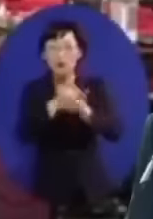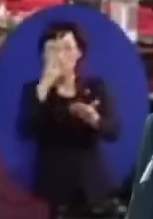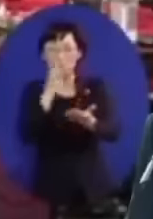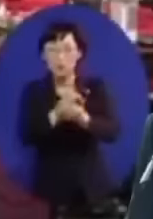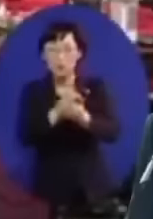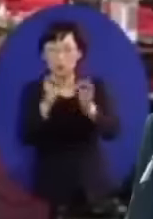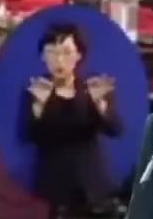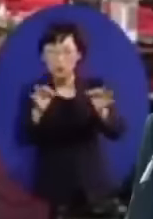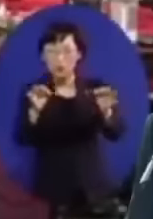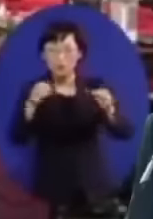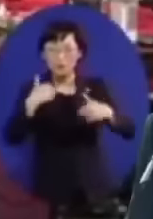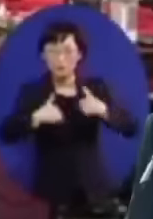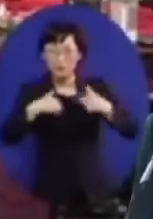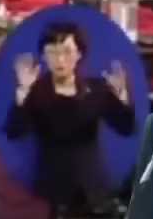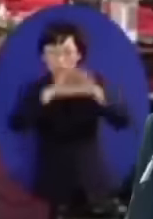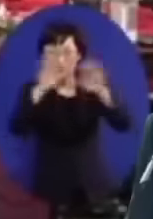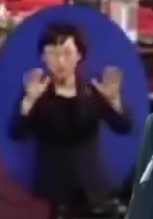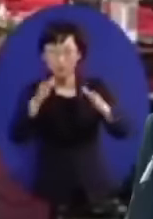주야로 묵상하는 자도